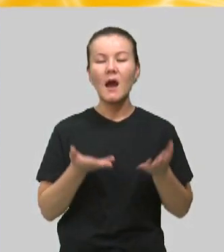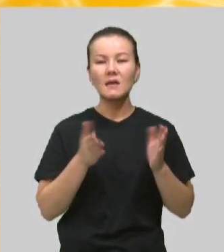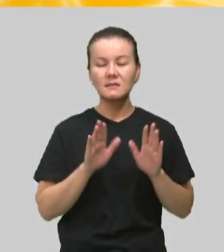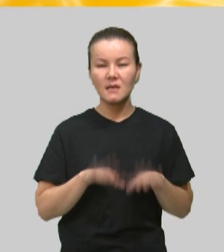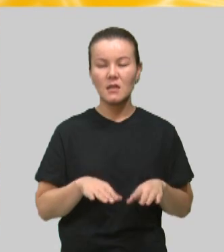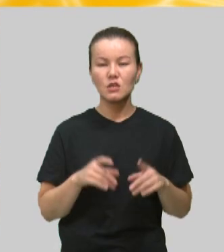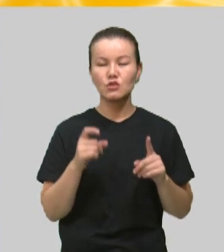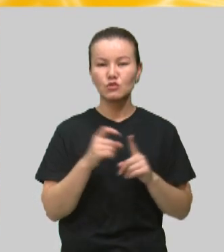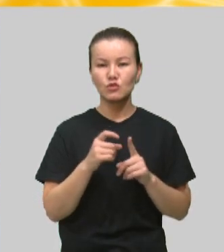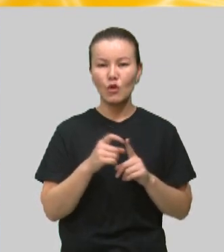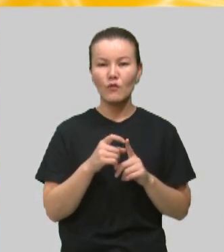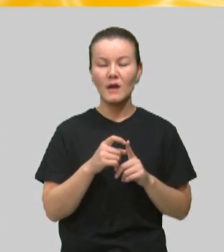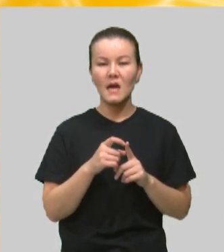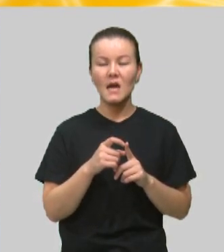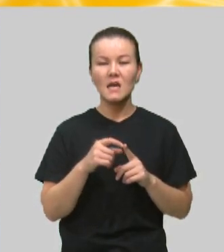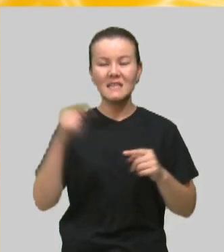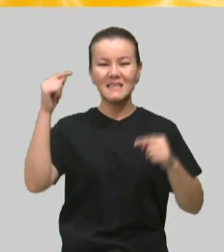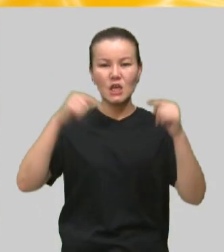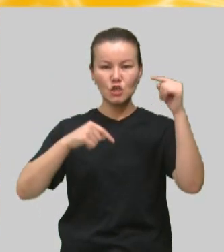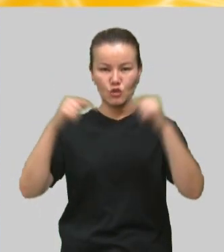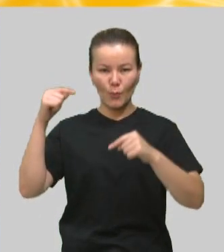Осталось слово «дождем».